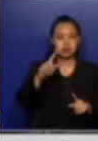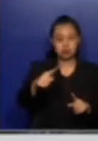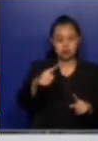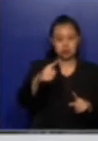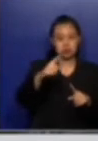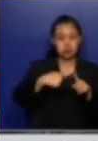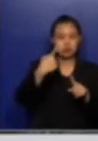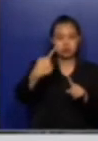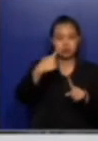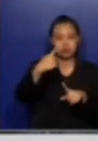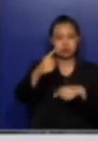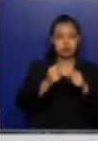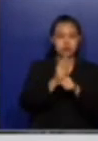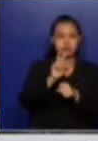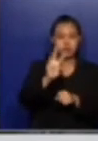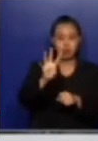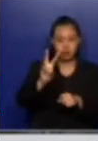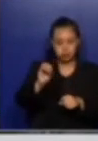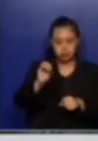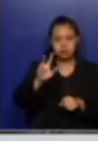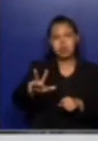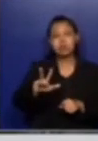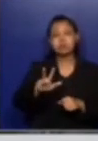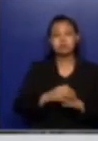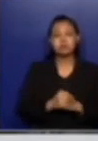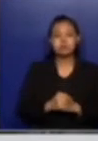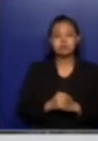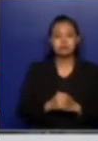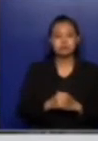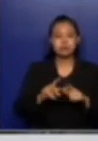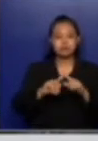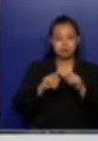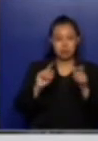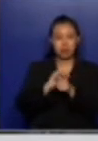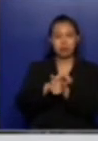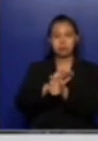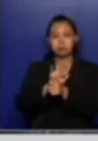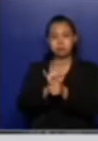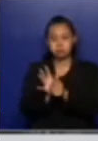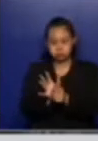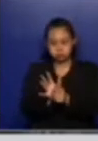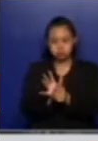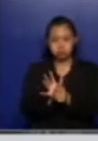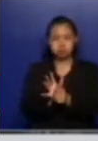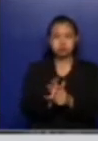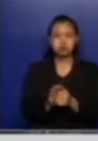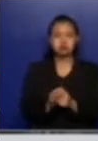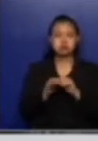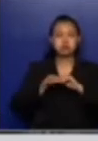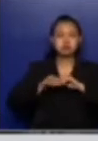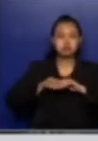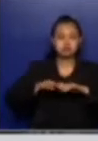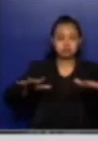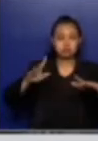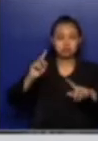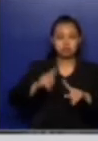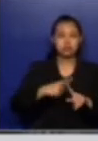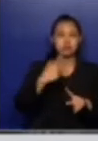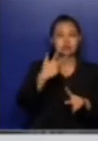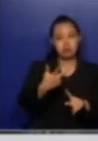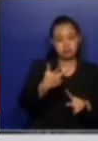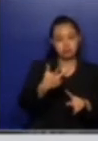ท่านประธานเราก็ทราบอยู่หนึ่งนะครับว่าเหตุโควิดนะครับโคโรนา19เนี่ยเกิดตั้งแต่เดือนมีนาม